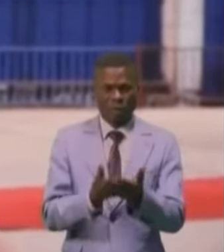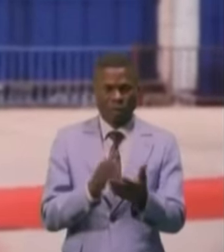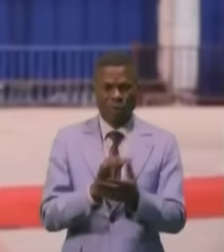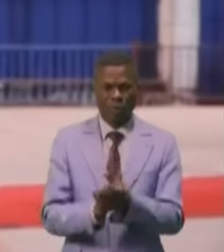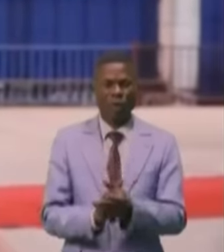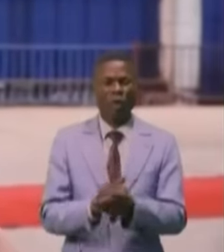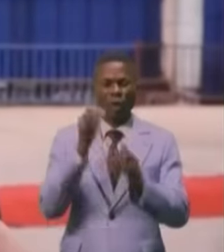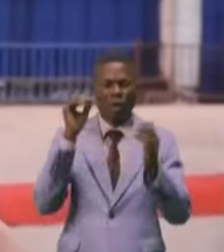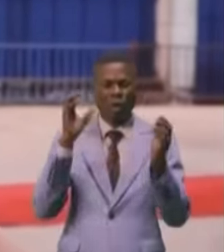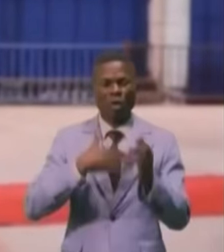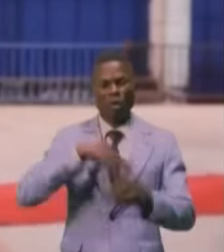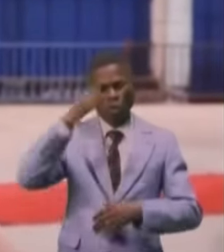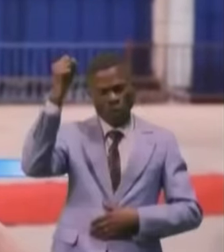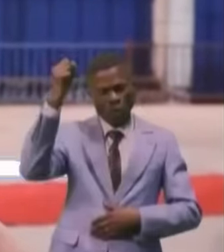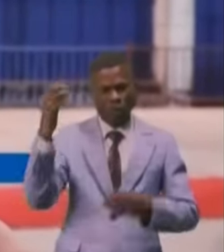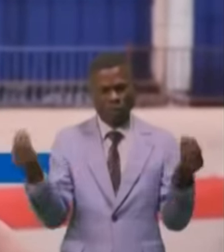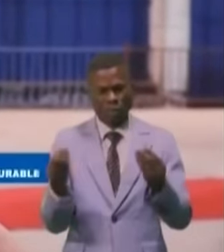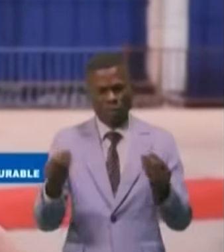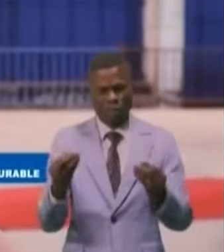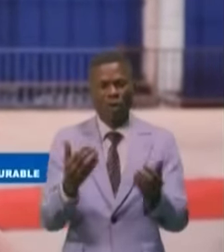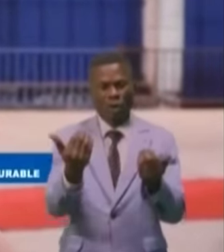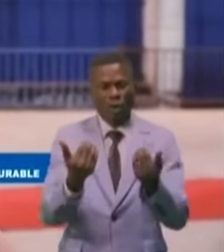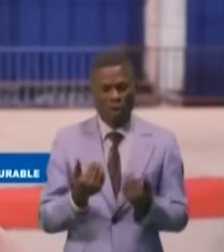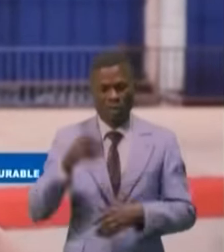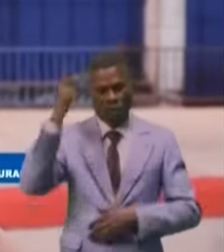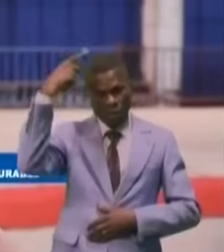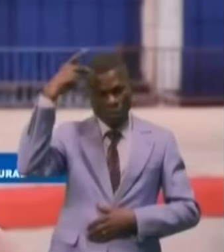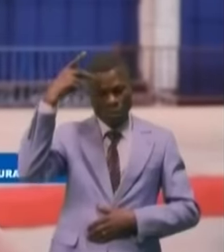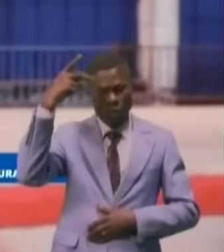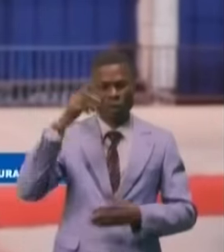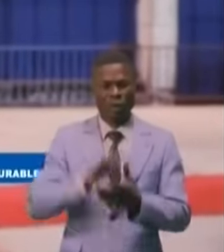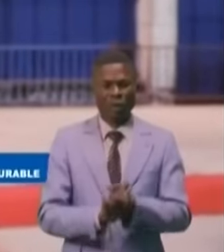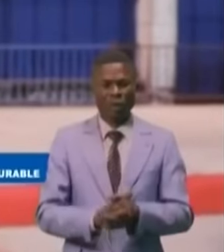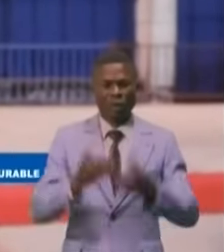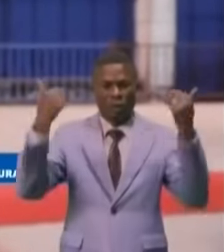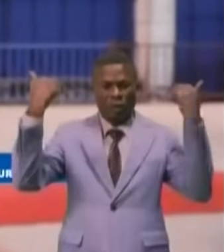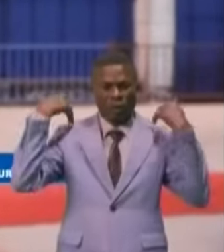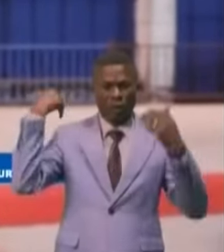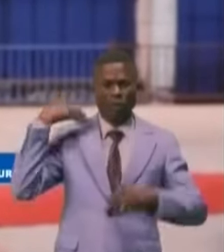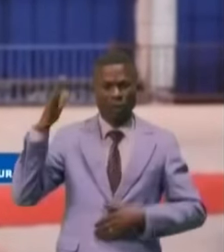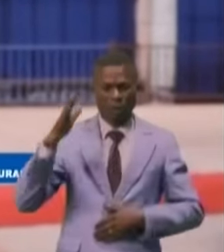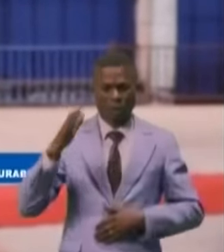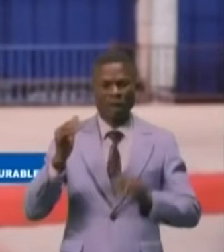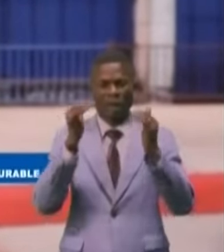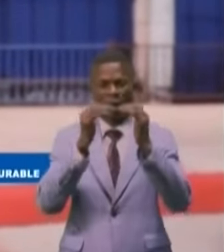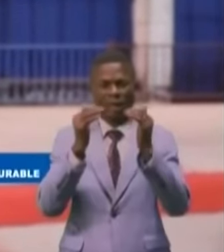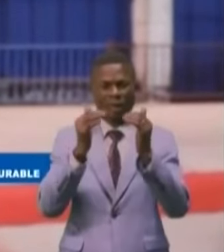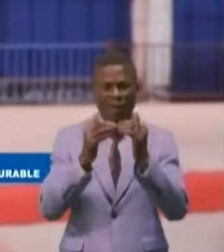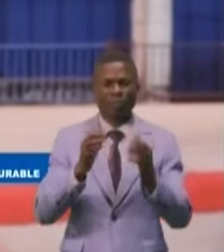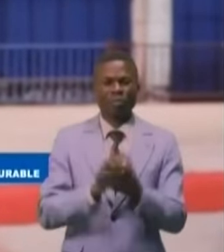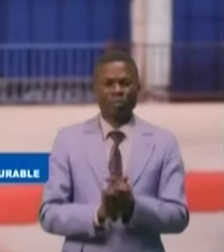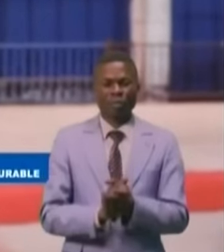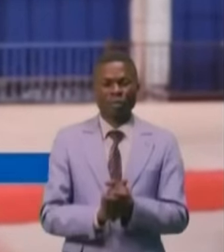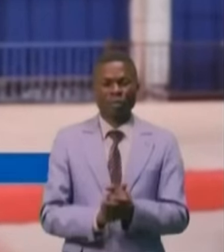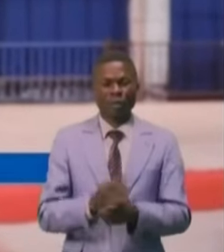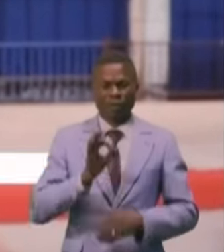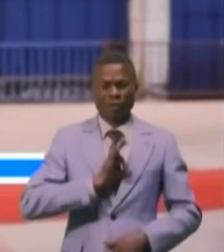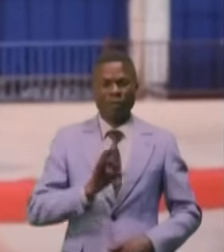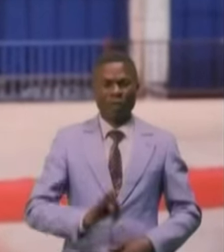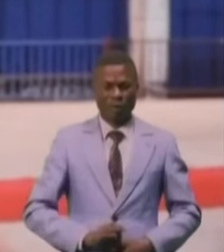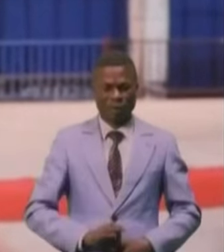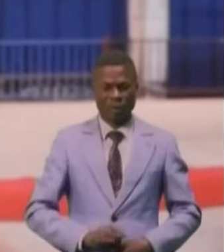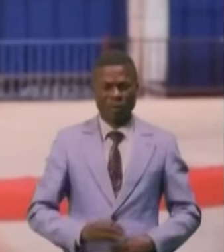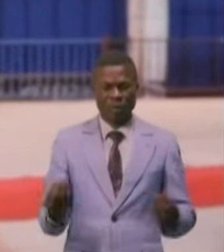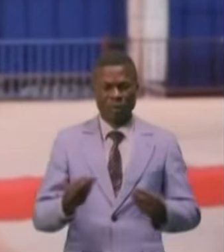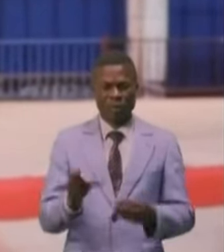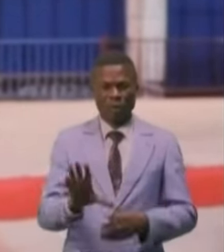des verres grâce à une volonté politique de la masculinité positive, le chef de l'État, d'avoir